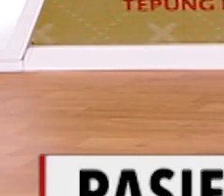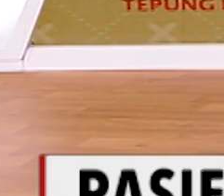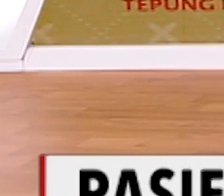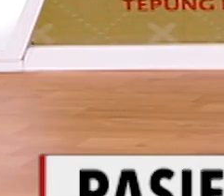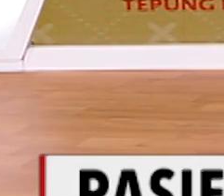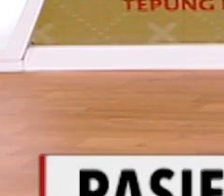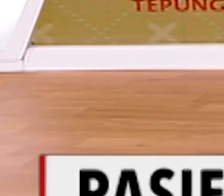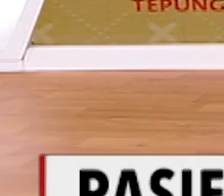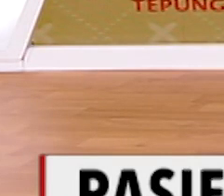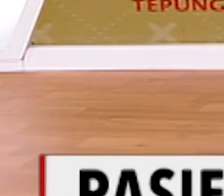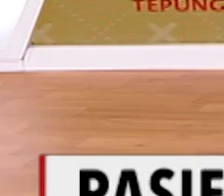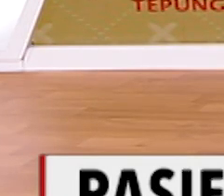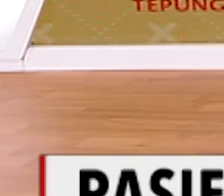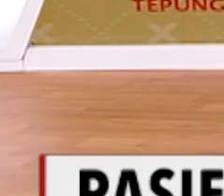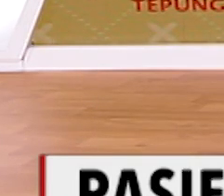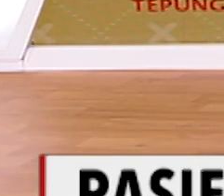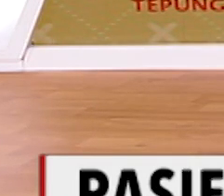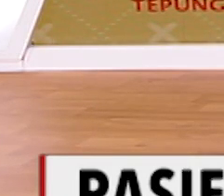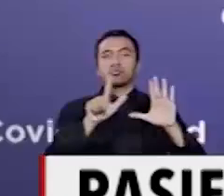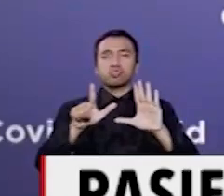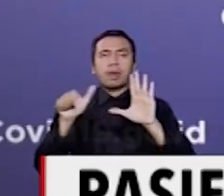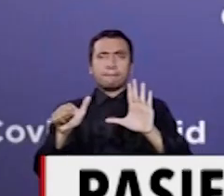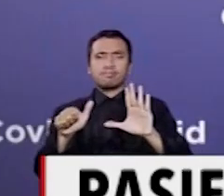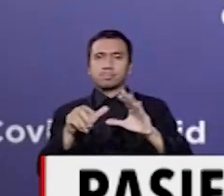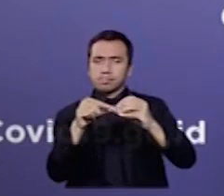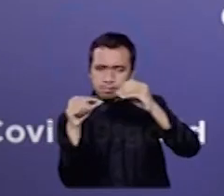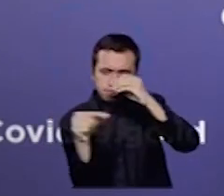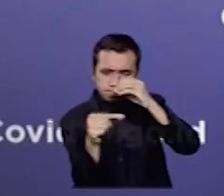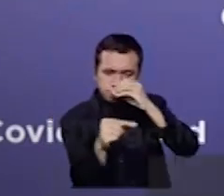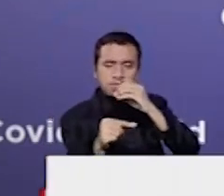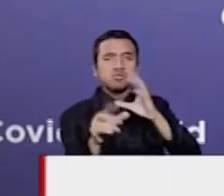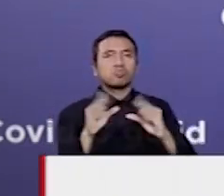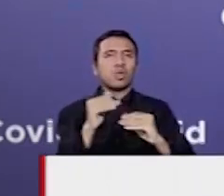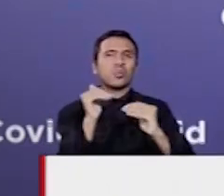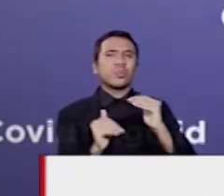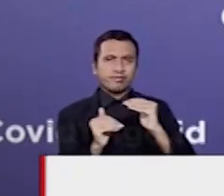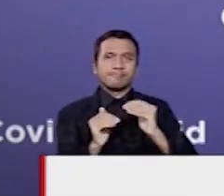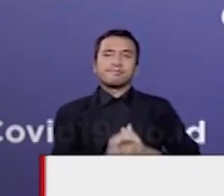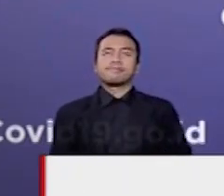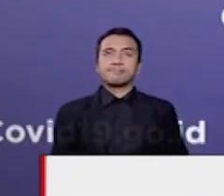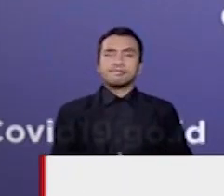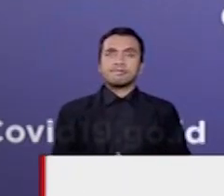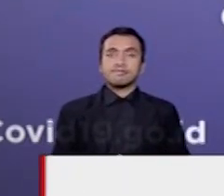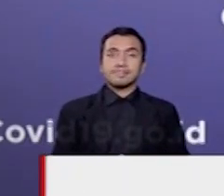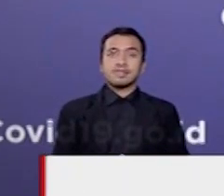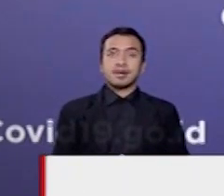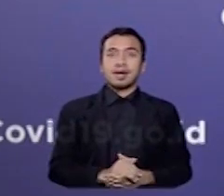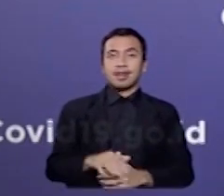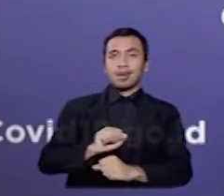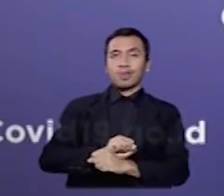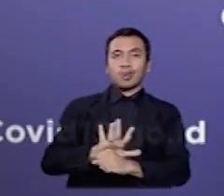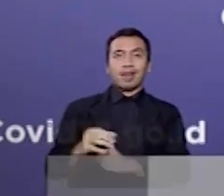39294 orang dari hasil ini kita dapatkan kasus positif